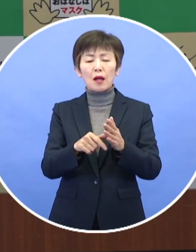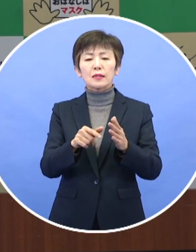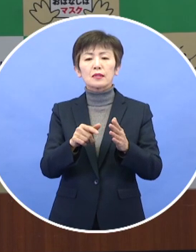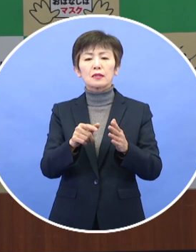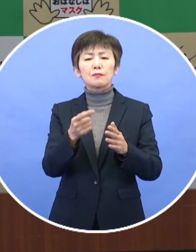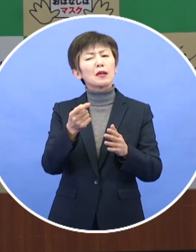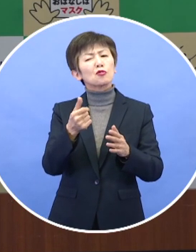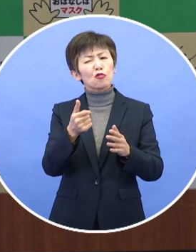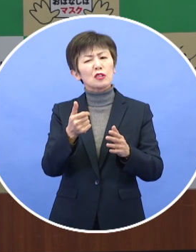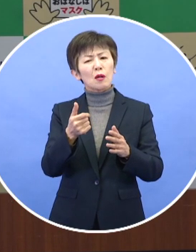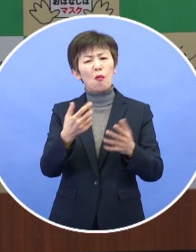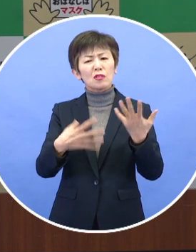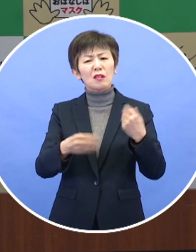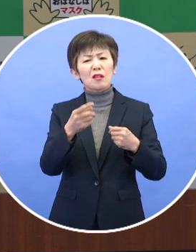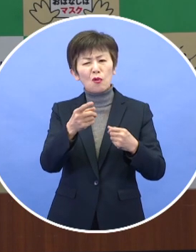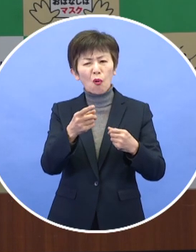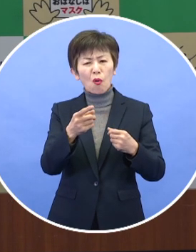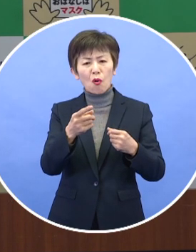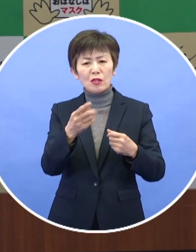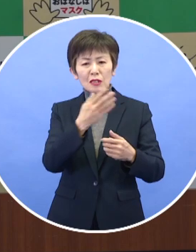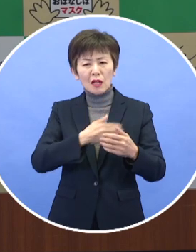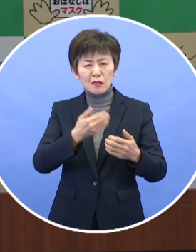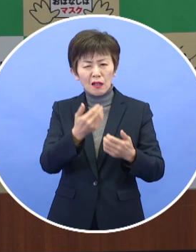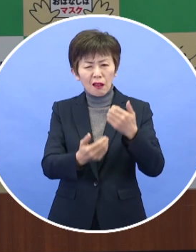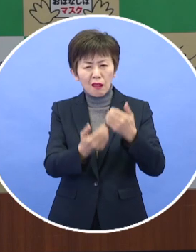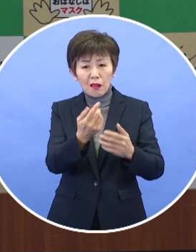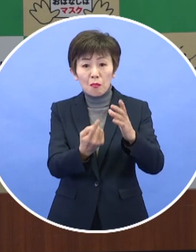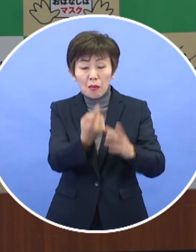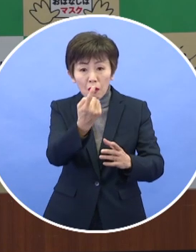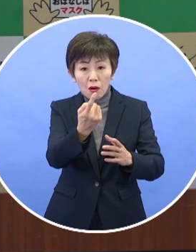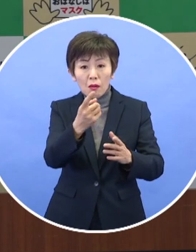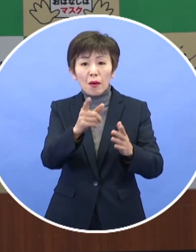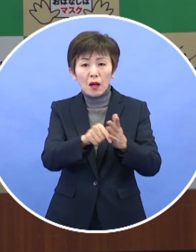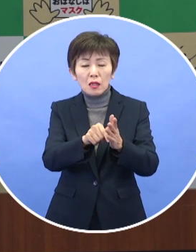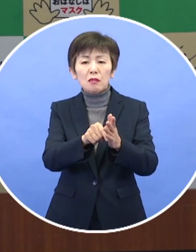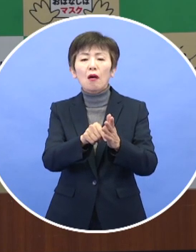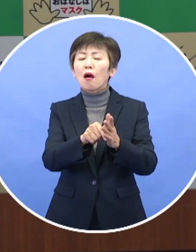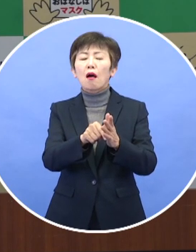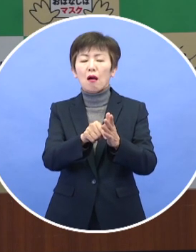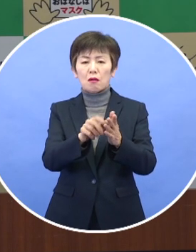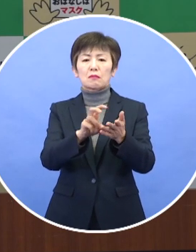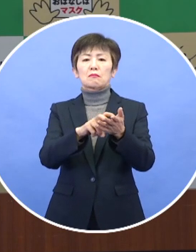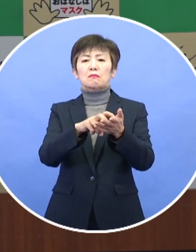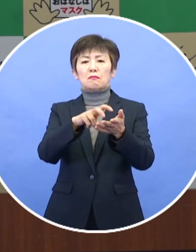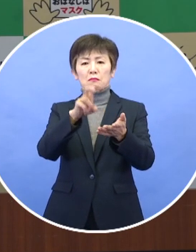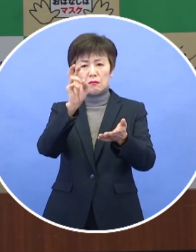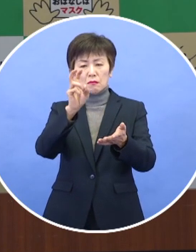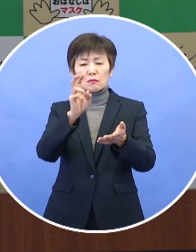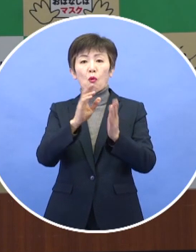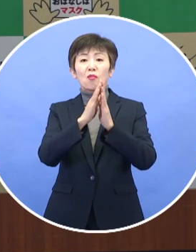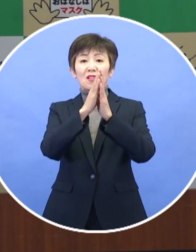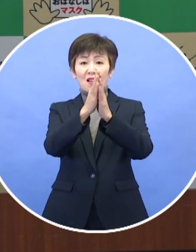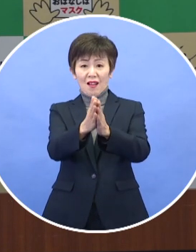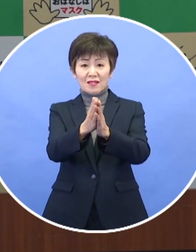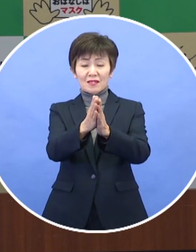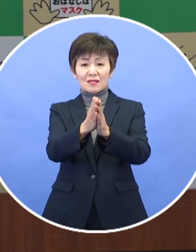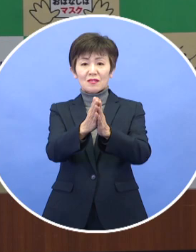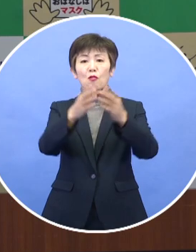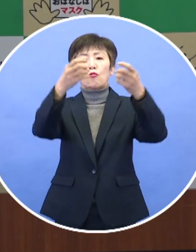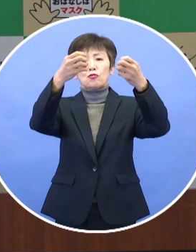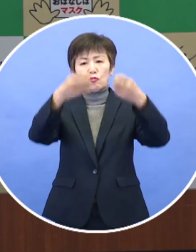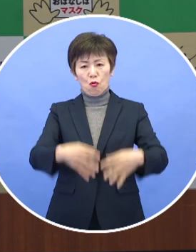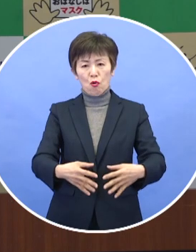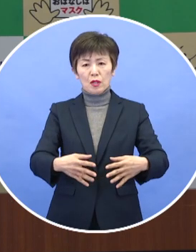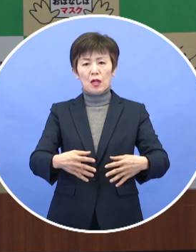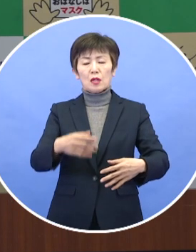ば、参加させない、まあ、こういうことを徹底しながらですね、部活動というのを少しずつ再開していくということを